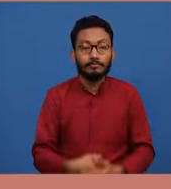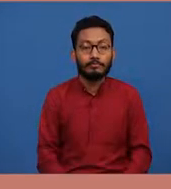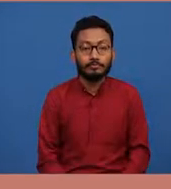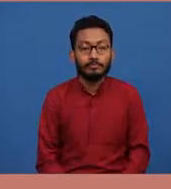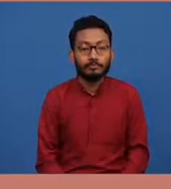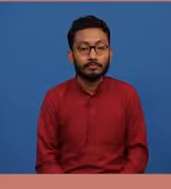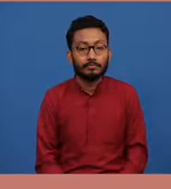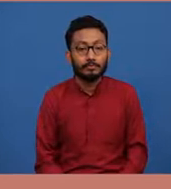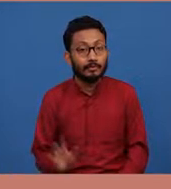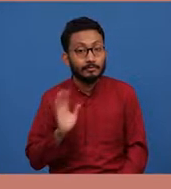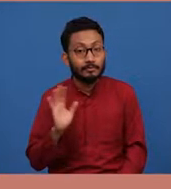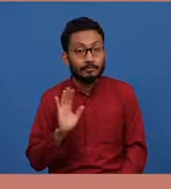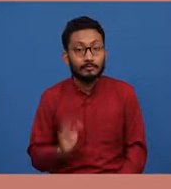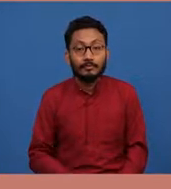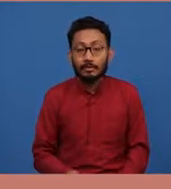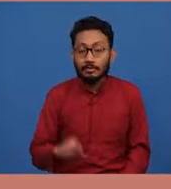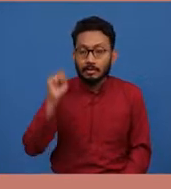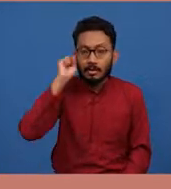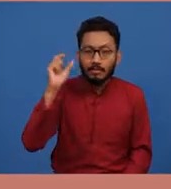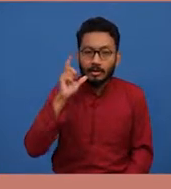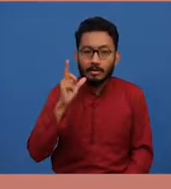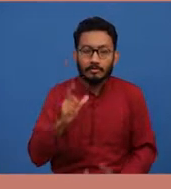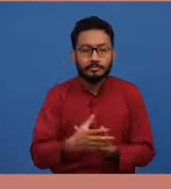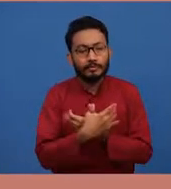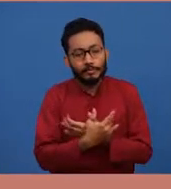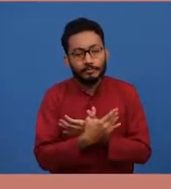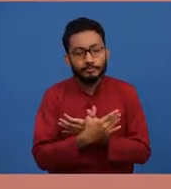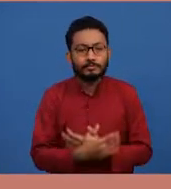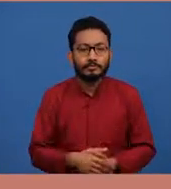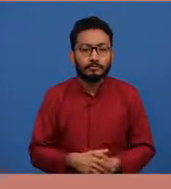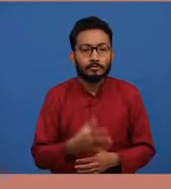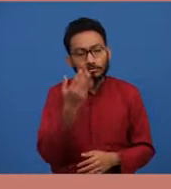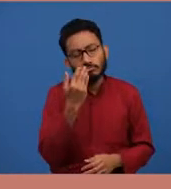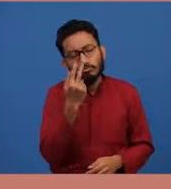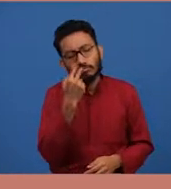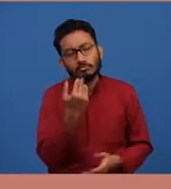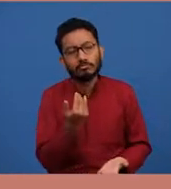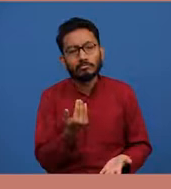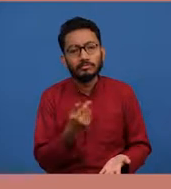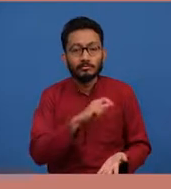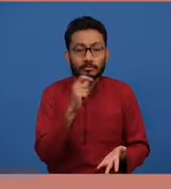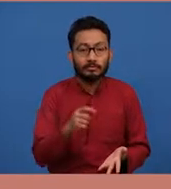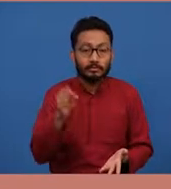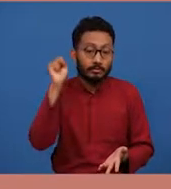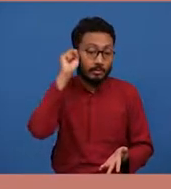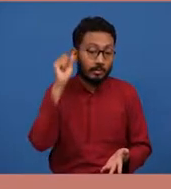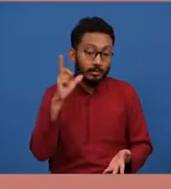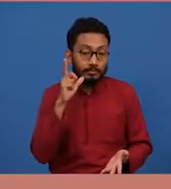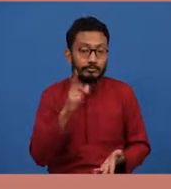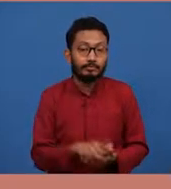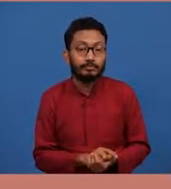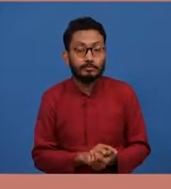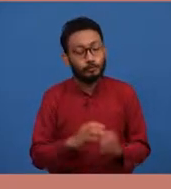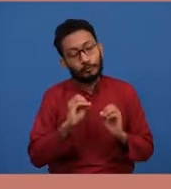Hai Sang Rama-Rama, mengapakah kamu bersedih? Tanya Sang Lebah.